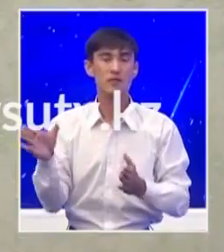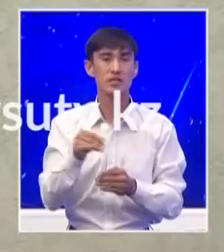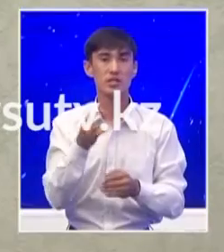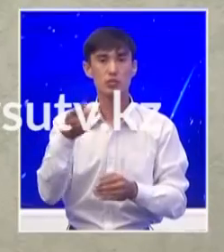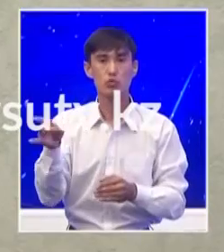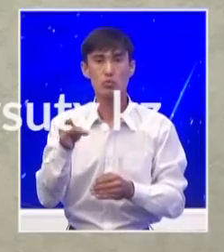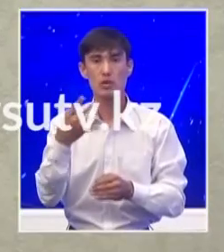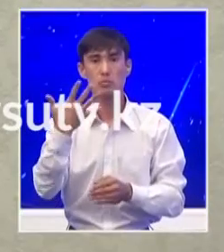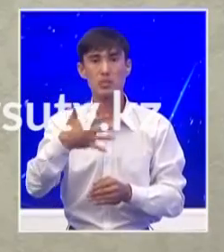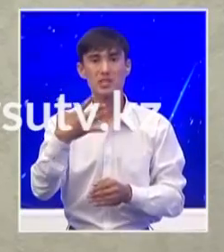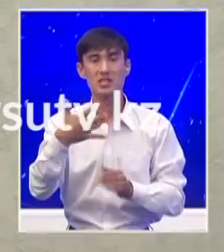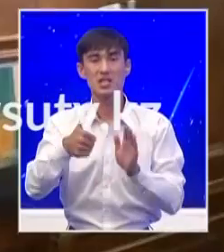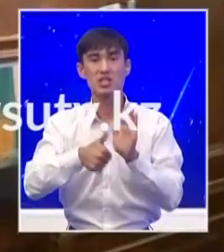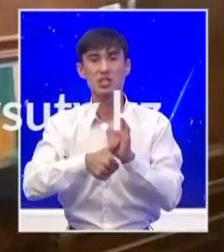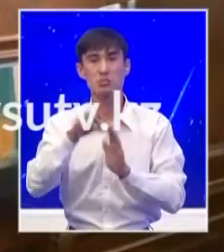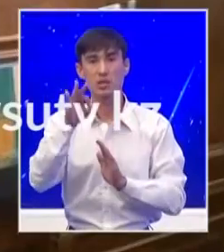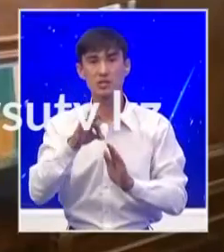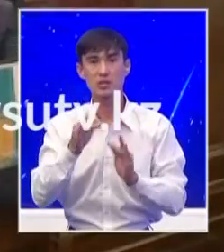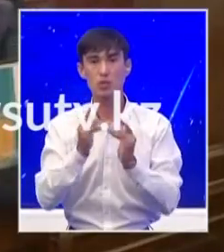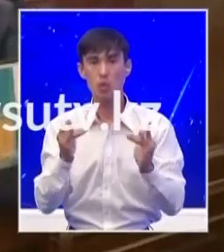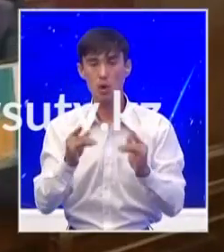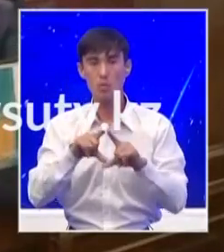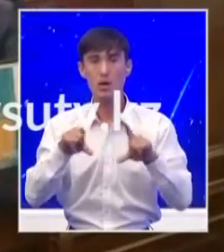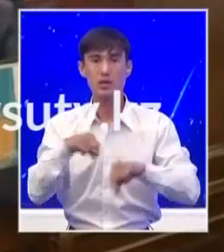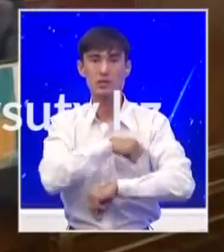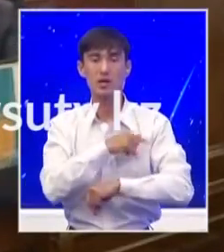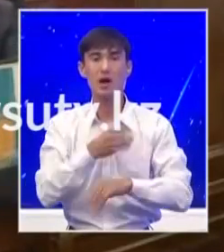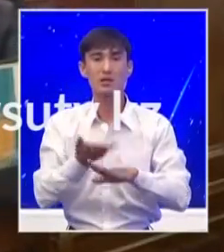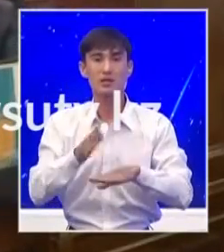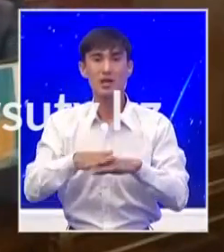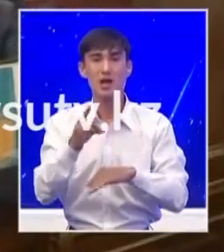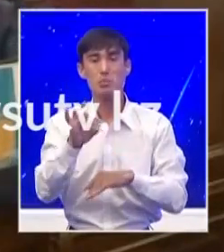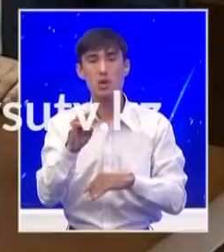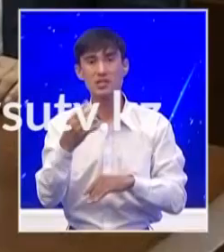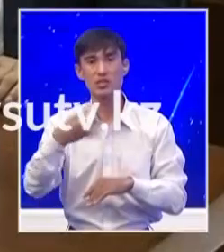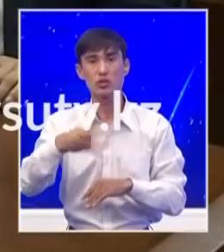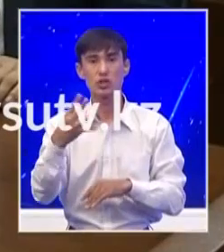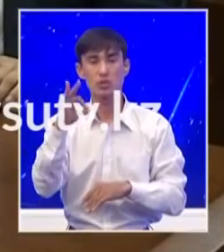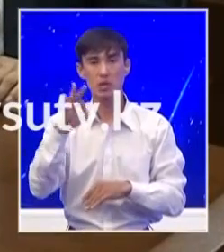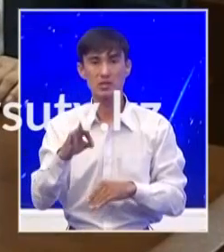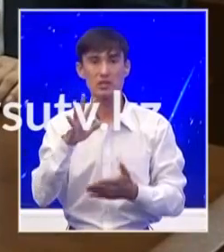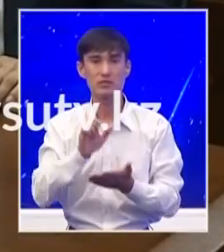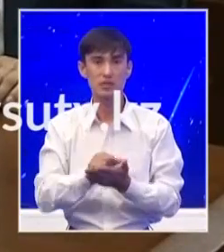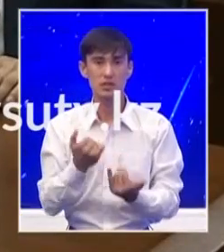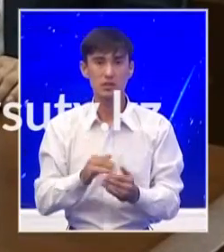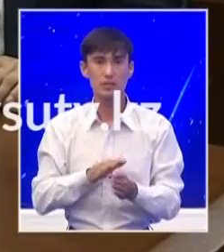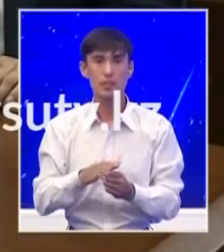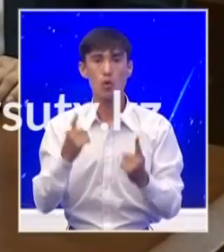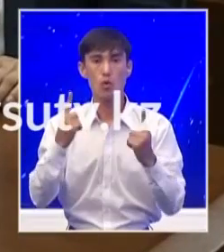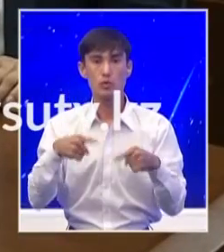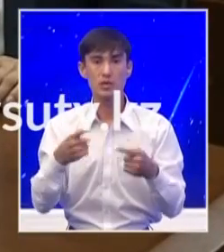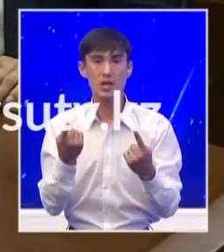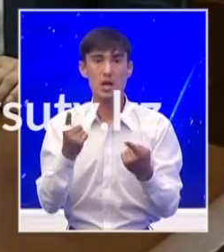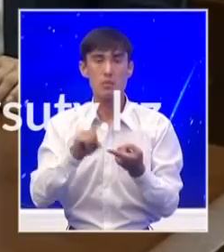достигла 56%, а реанимационных – 44%. Во избежание дальнейшего ухудшения эпидситуации